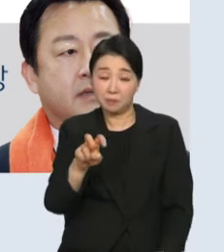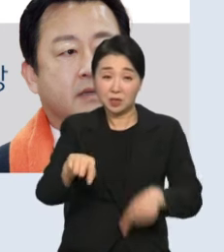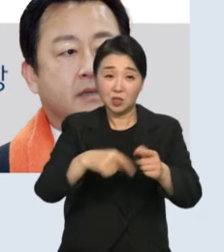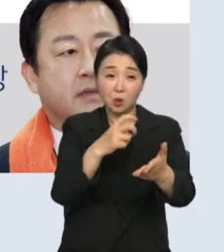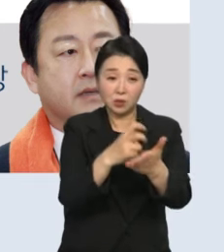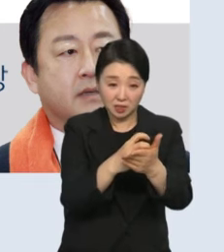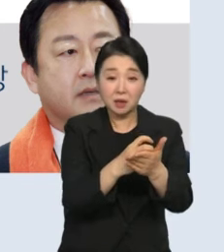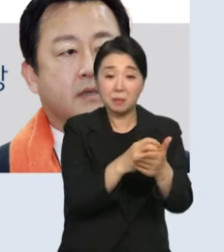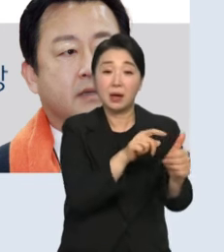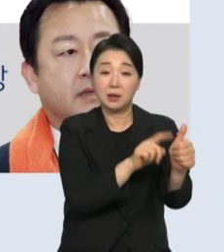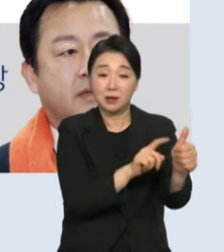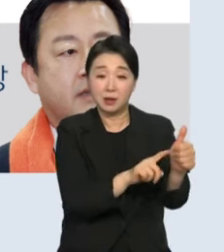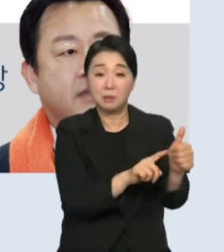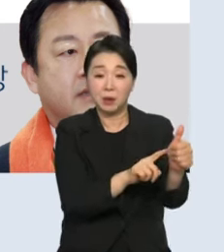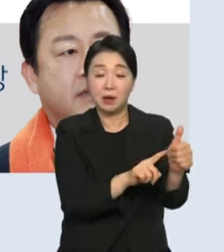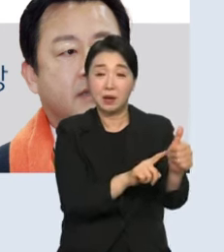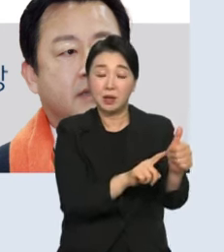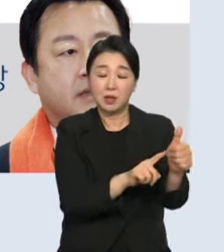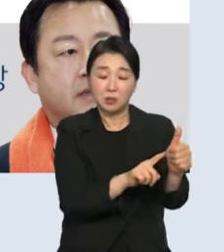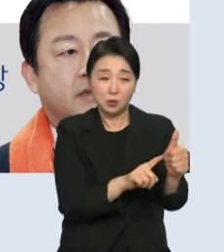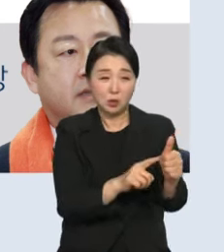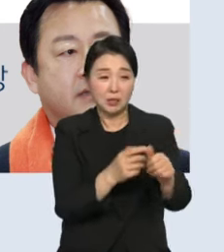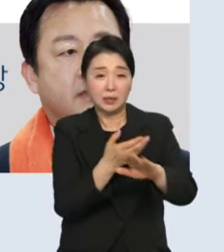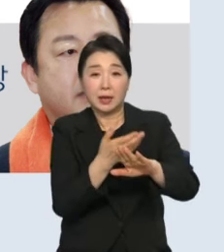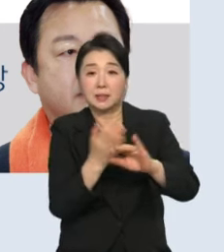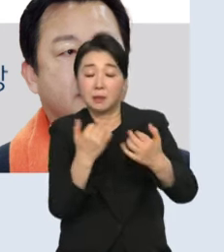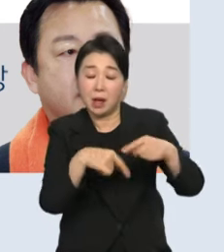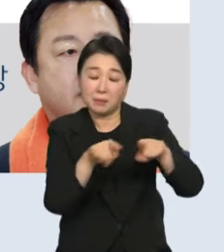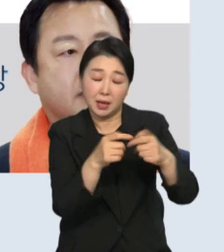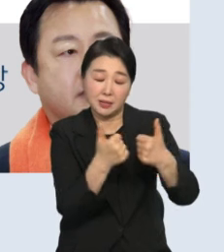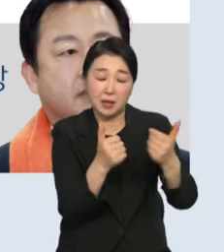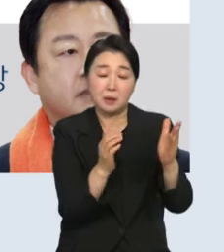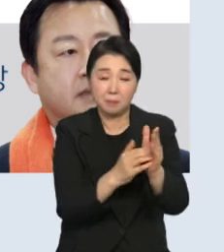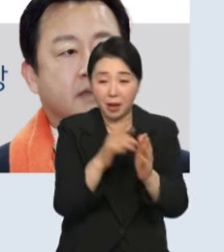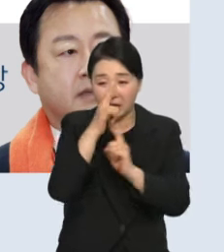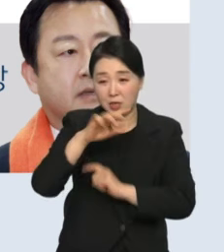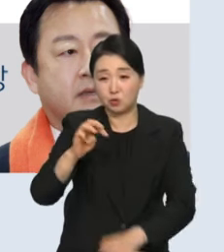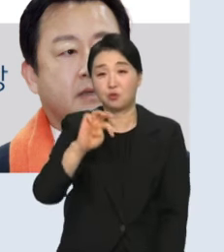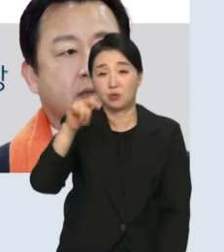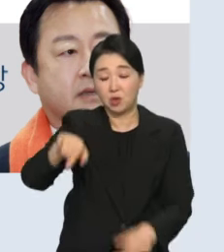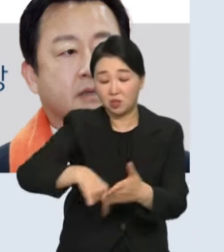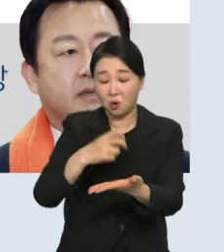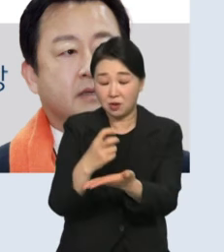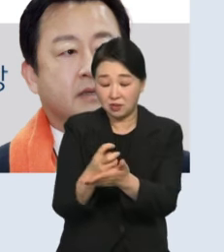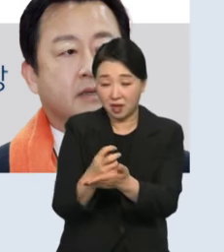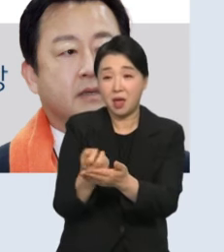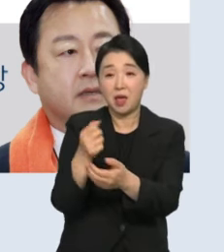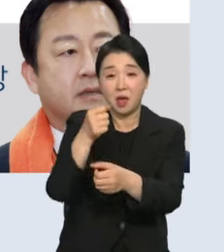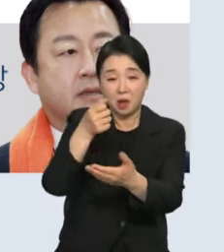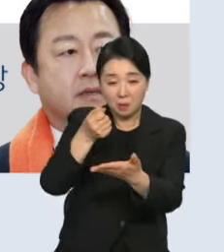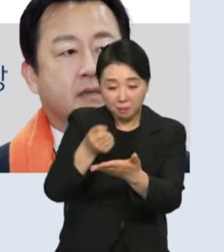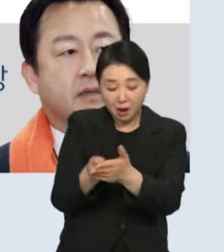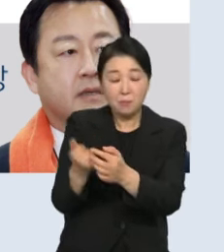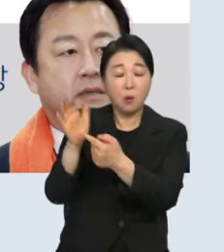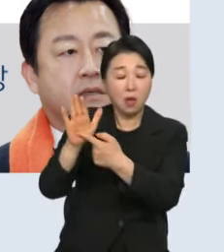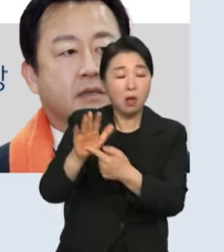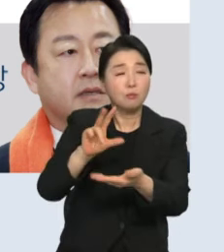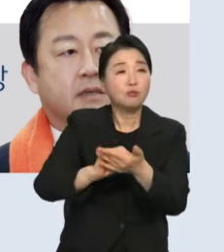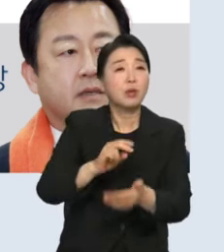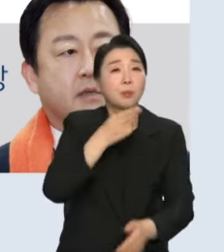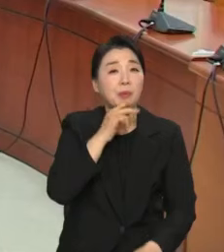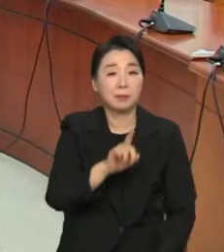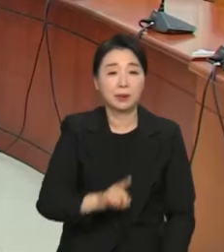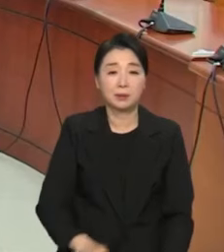공동 정책위 의장 이인과 상의에 이준석 대표 전결로 정책 발표를 하자는데 어떤 문제가 있냐고